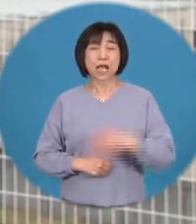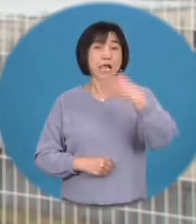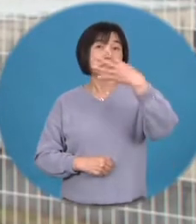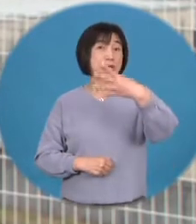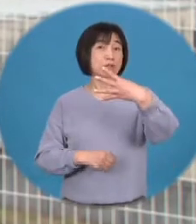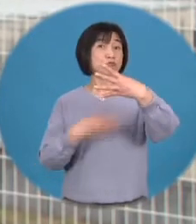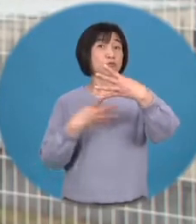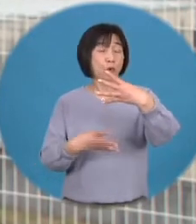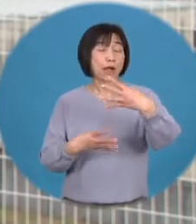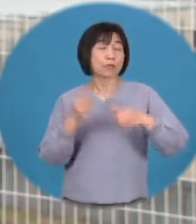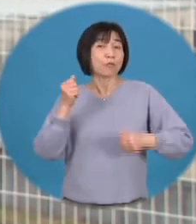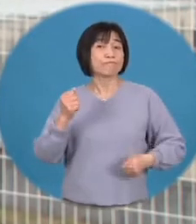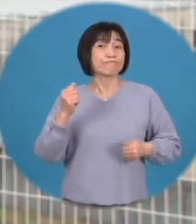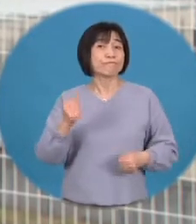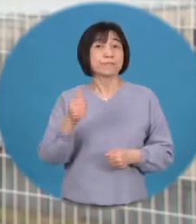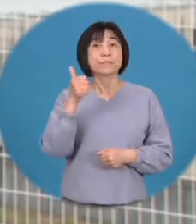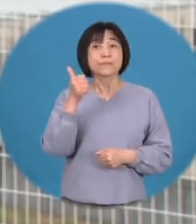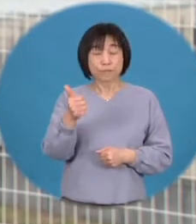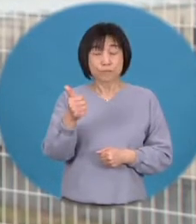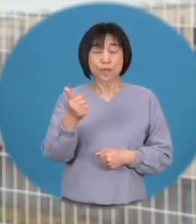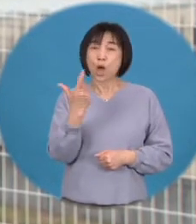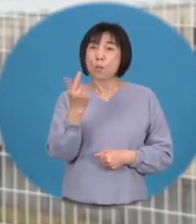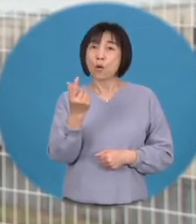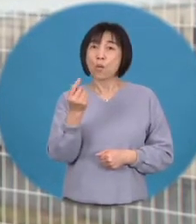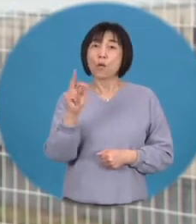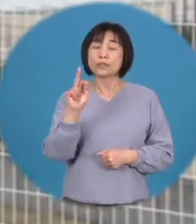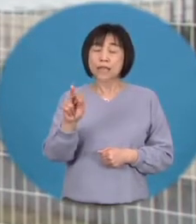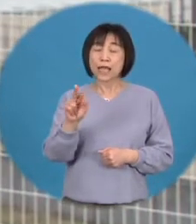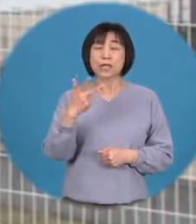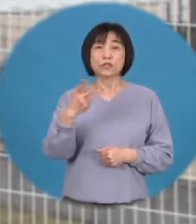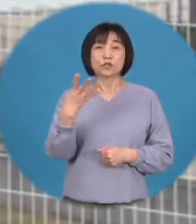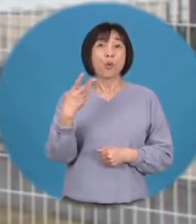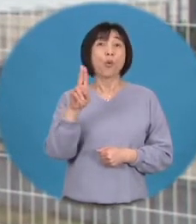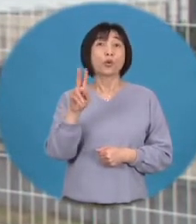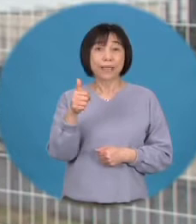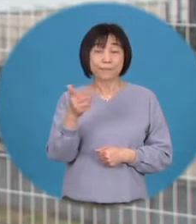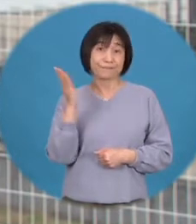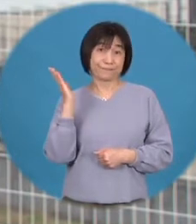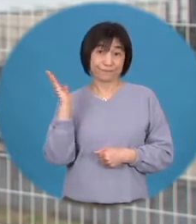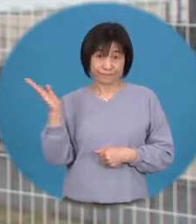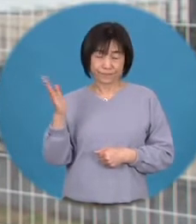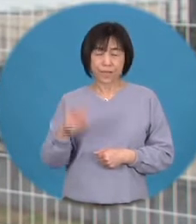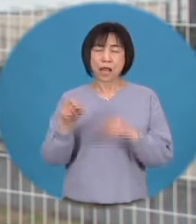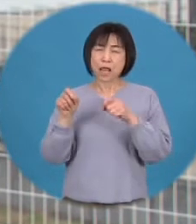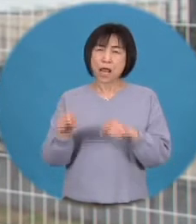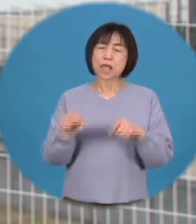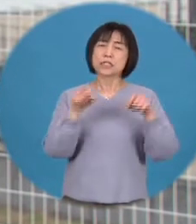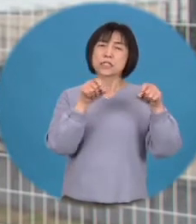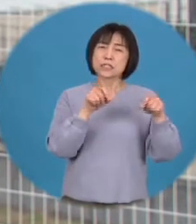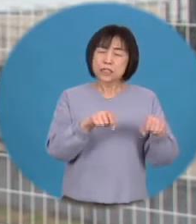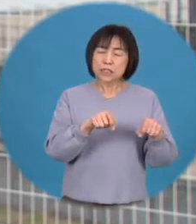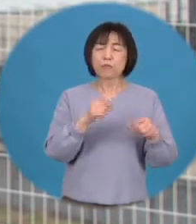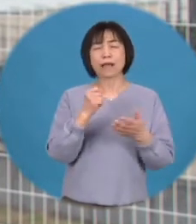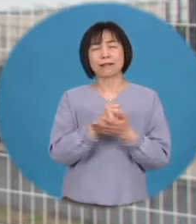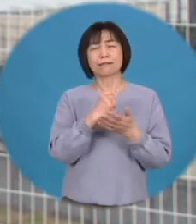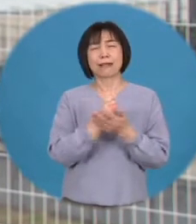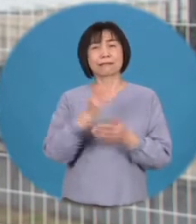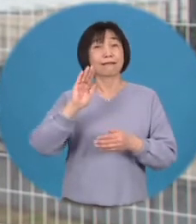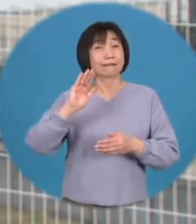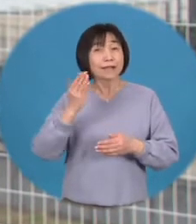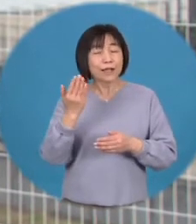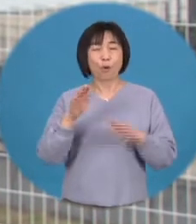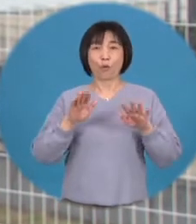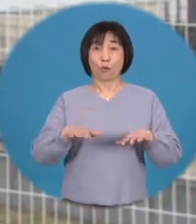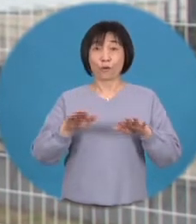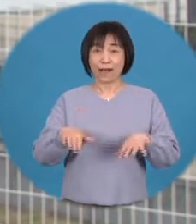ック聖火ランナー、百瀬翔さんにお話を伺いました。 延期になったことは、残念でしたけど、今回は